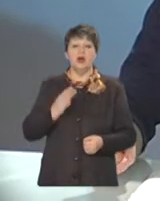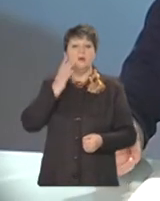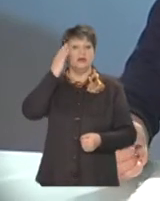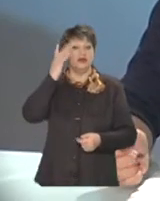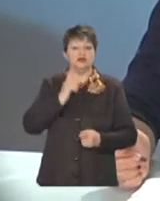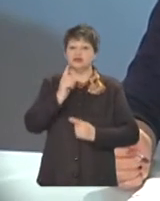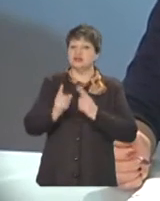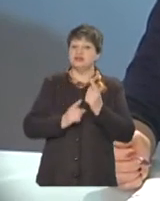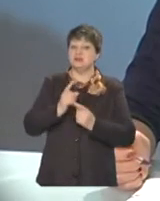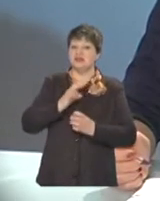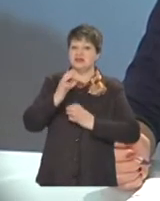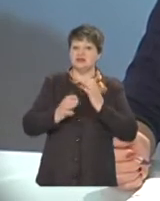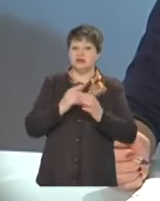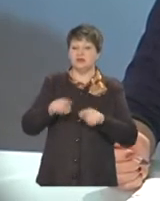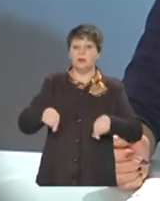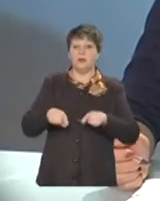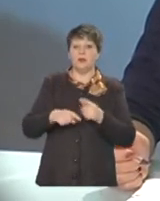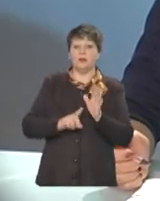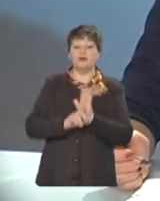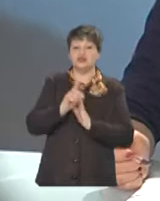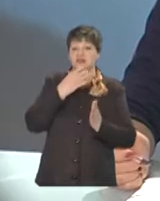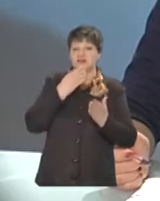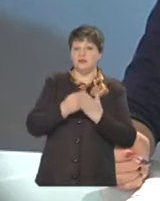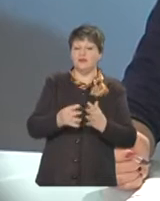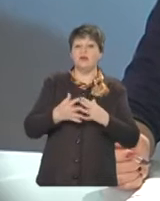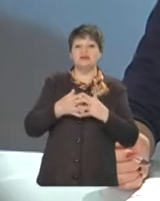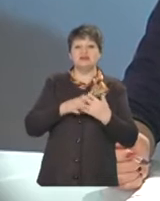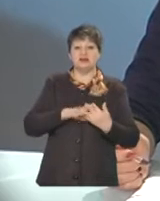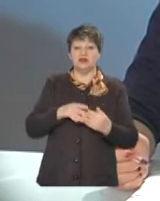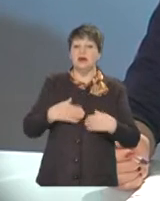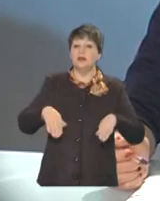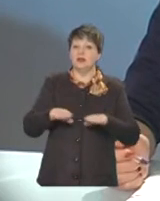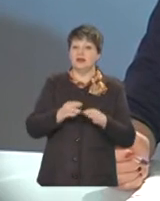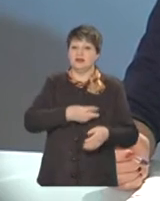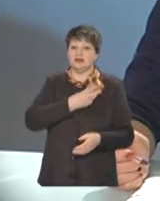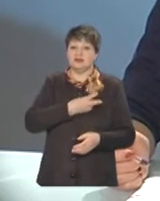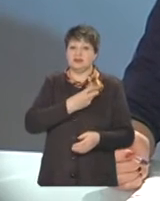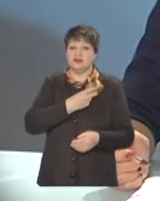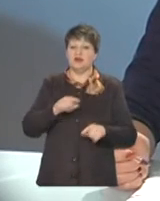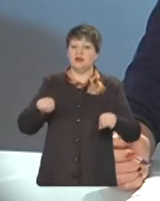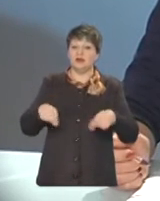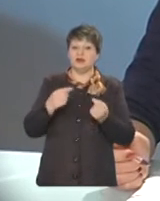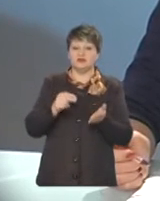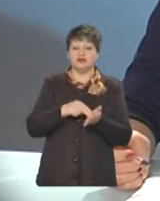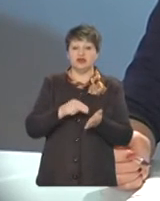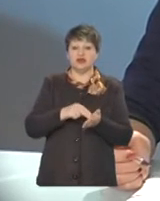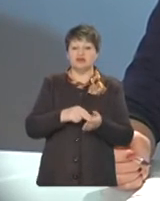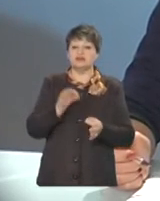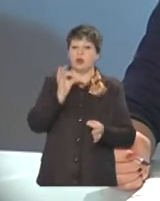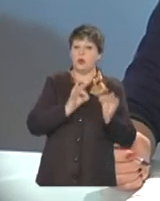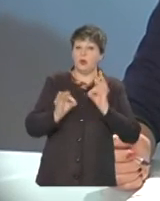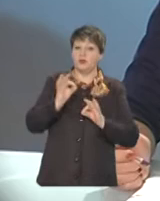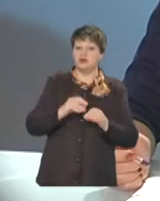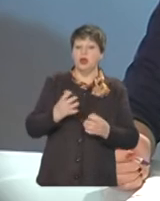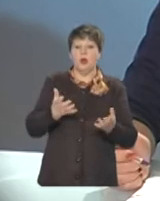Мрієш змінити світ? Почни із свого села. Таке гасло проєкту «Майстерня сільських ініціатив». Реалізується він на Черкащині з вересня.